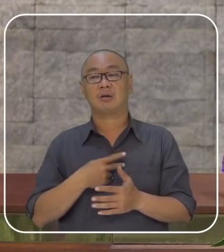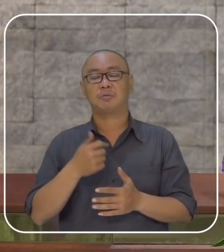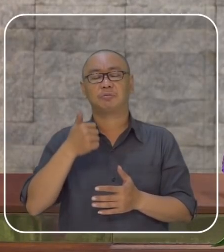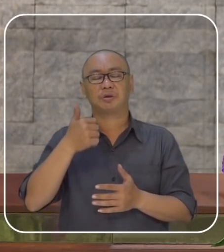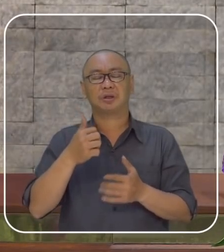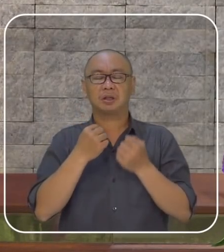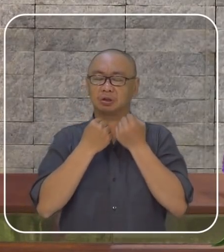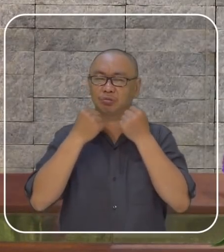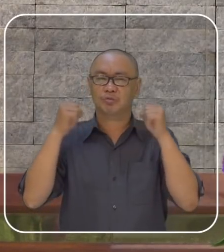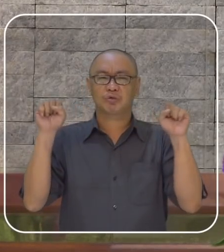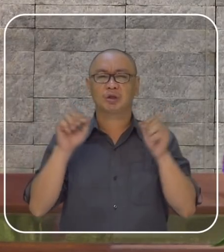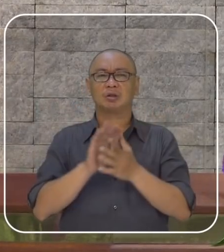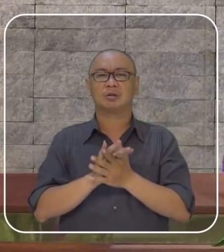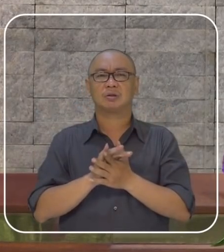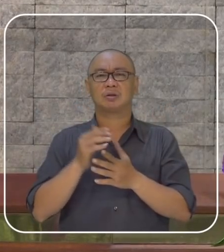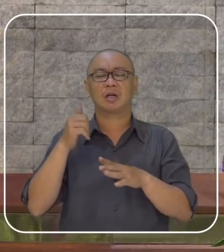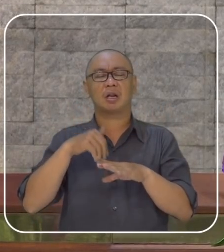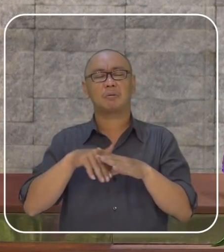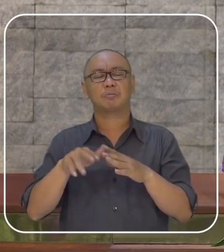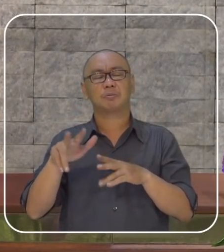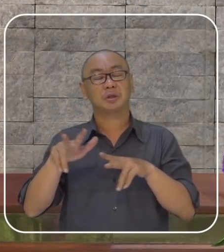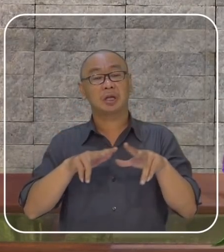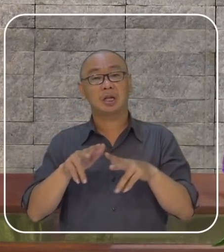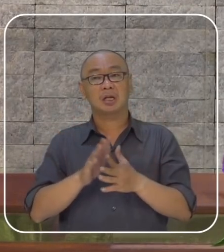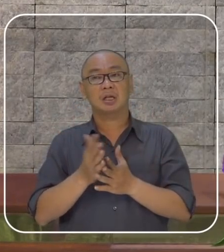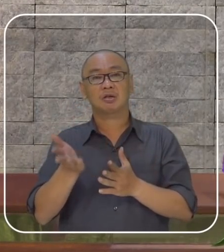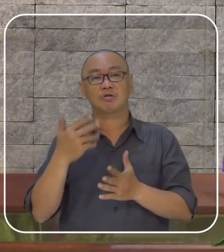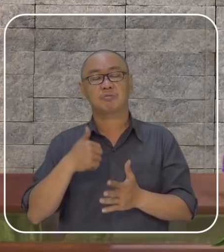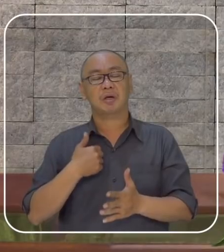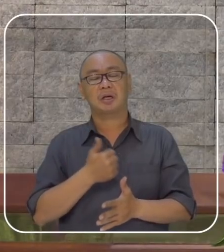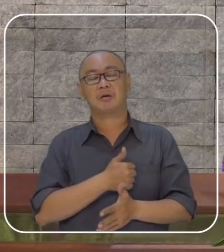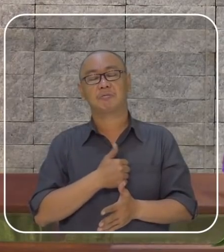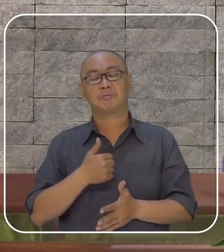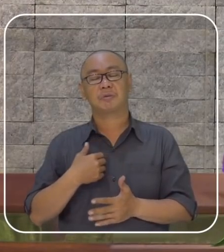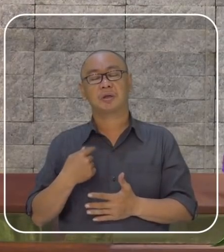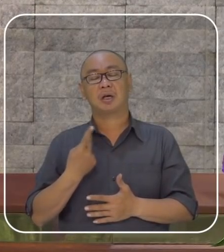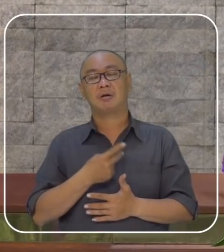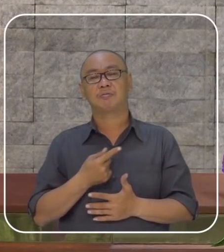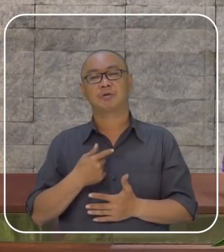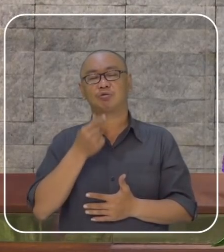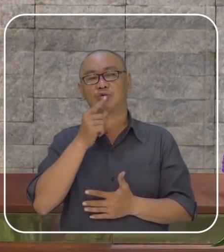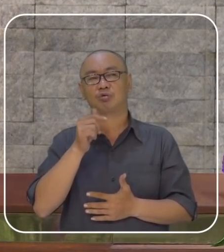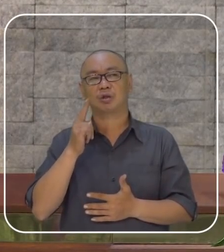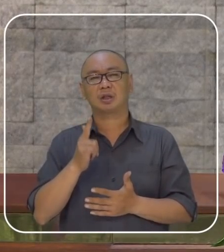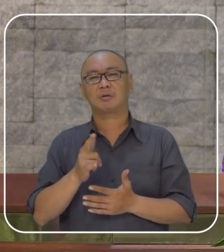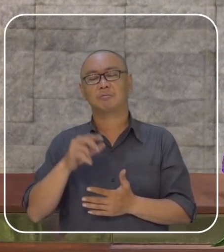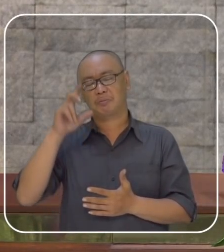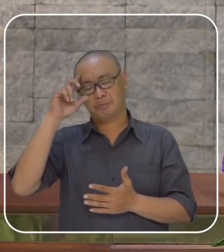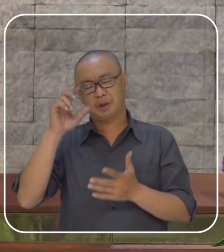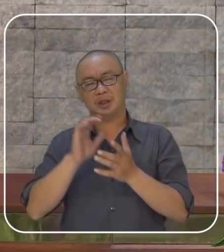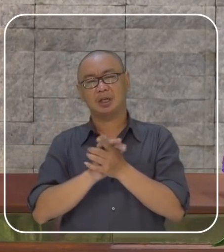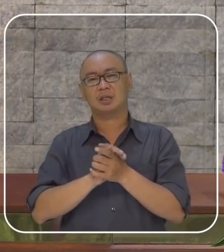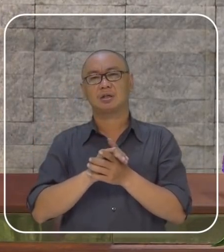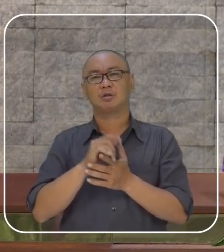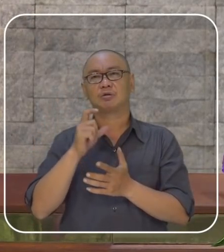dipulihkan di dalam perjalanan kehidupan spiritualitas kami untuk tetap percaya hanya